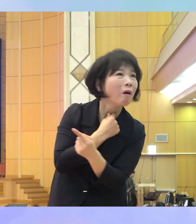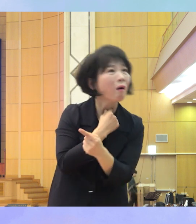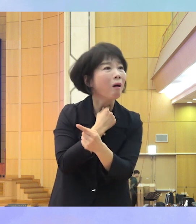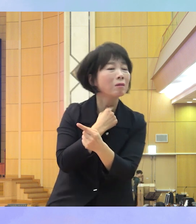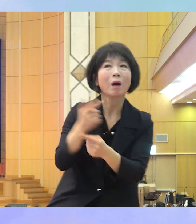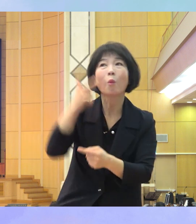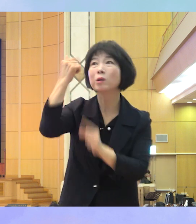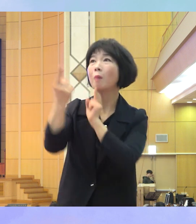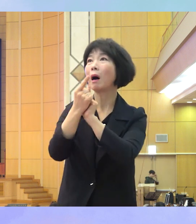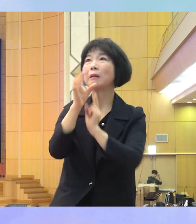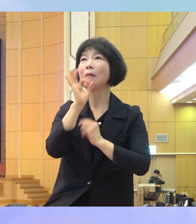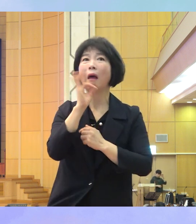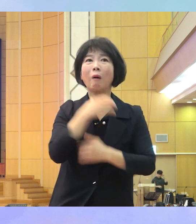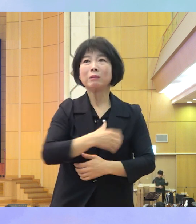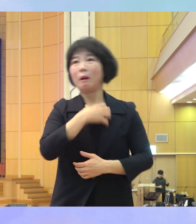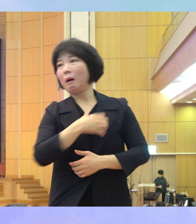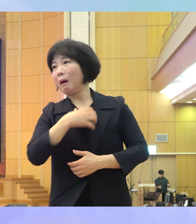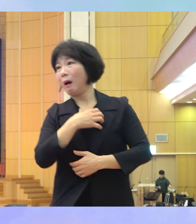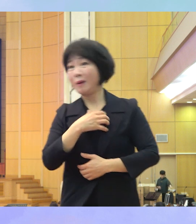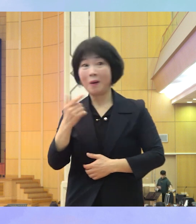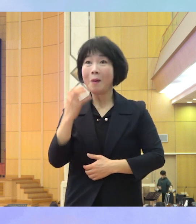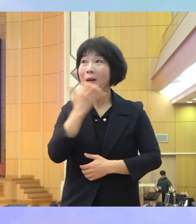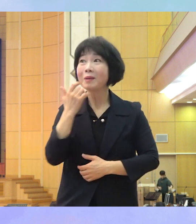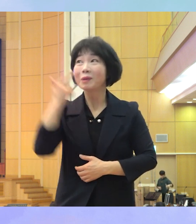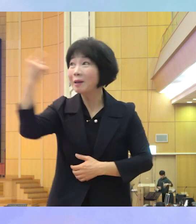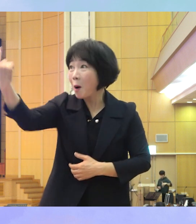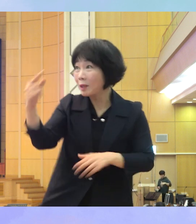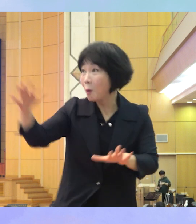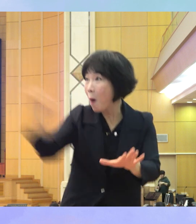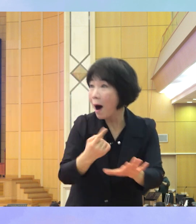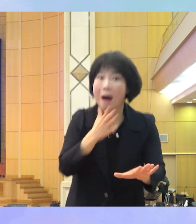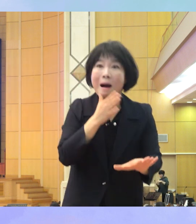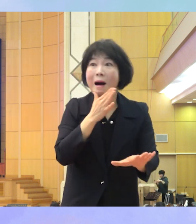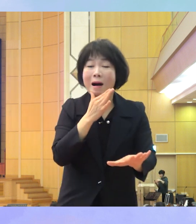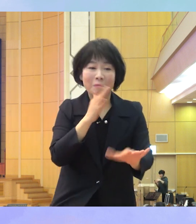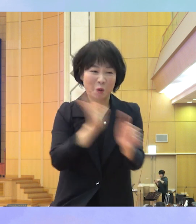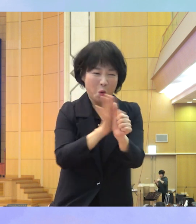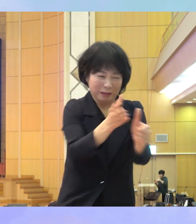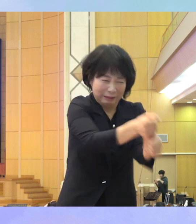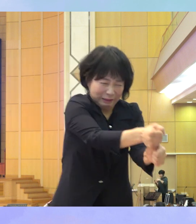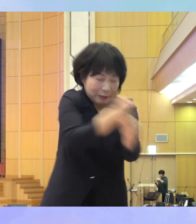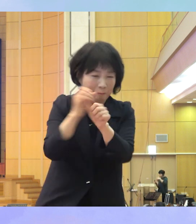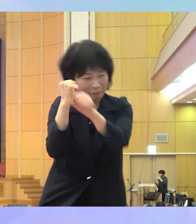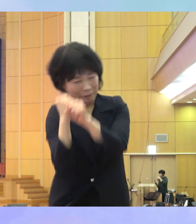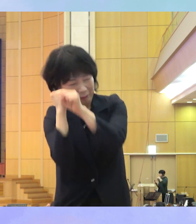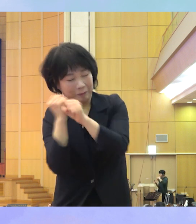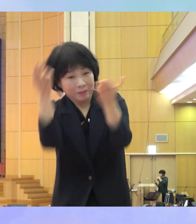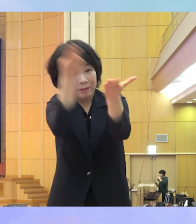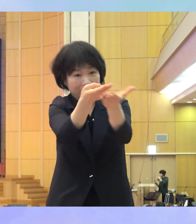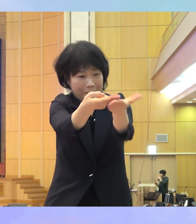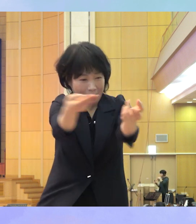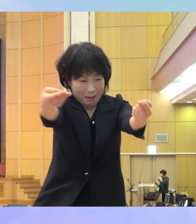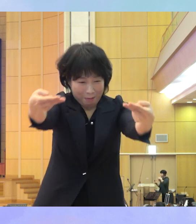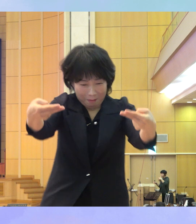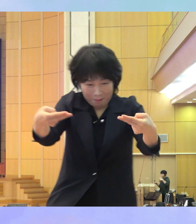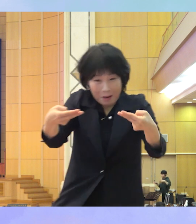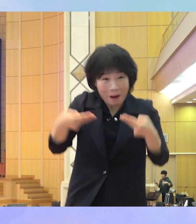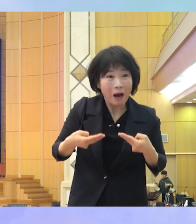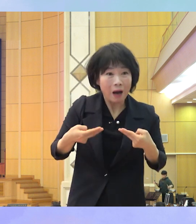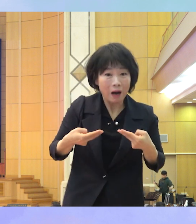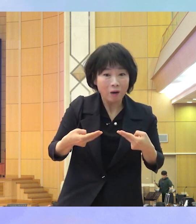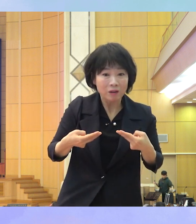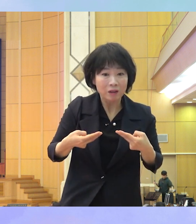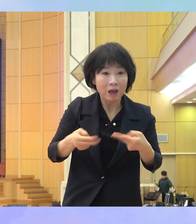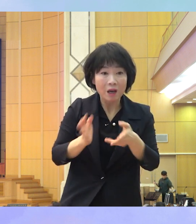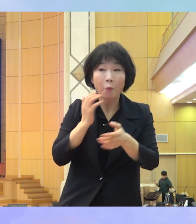없어. 그러니까 그냥 베드로가 성전에서 말씀 증거하고 다 끝마치고 돌아갈 때, 집으로 돌아가는